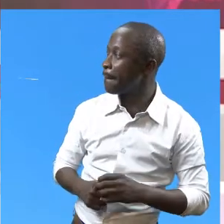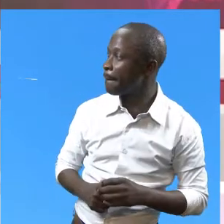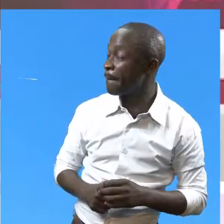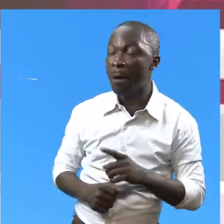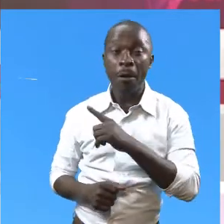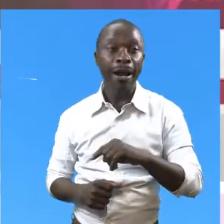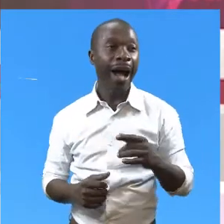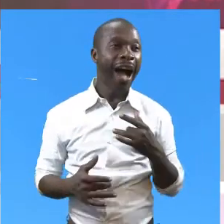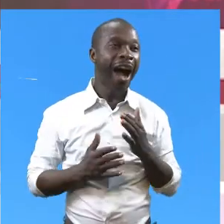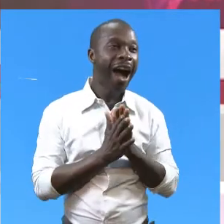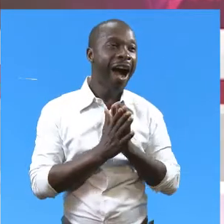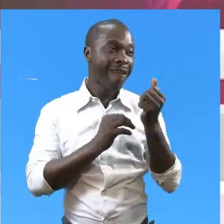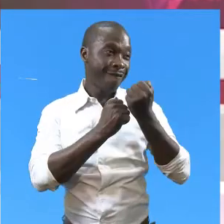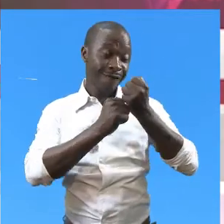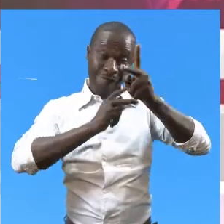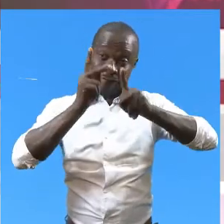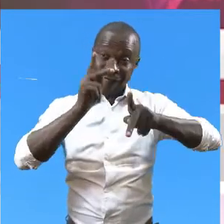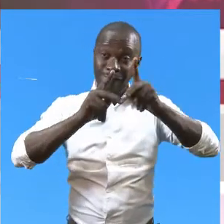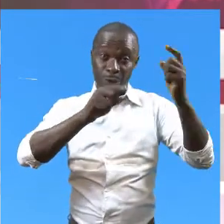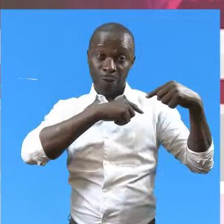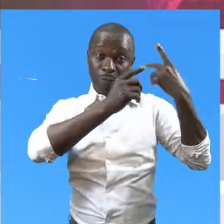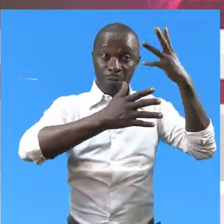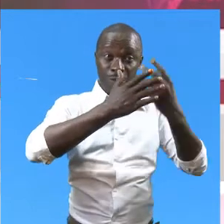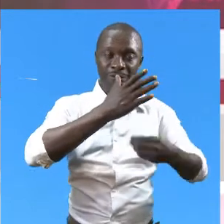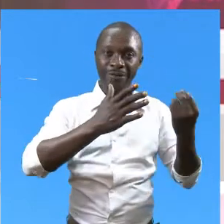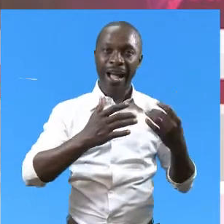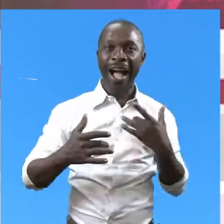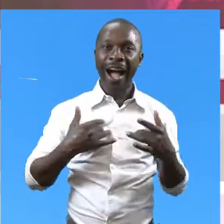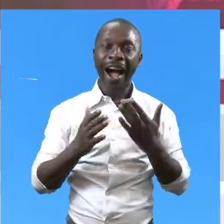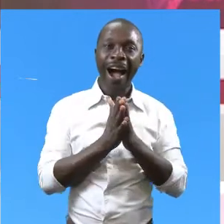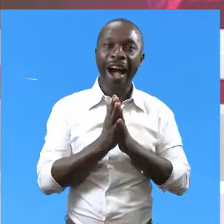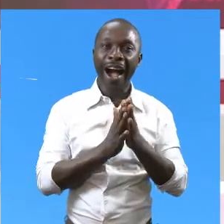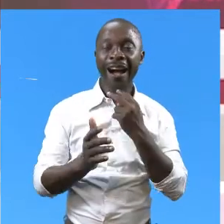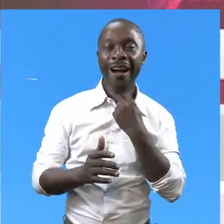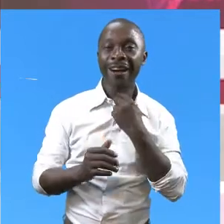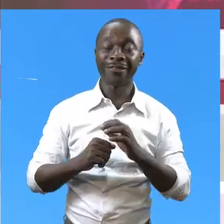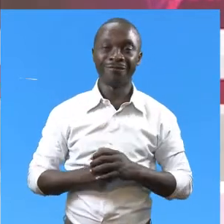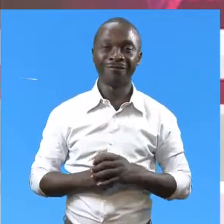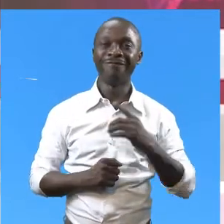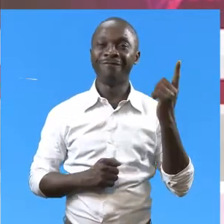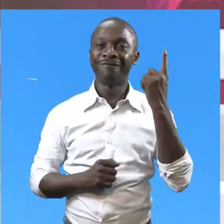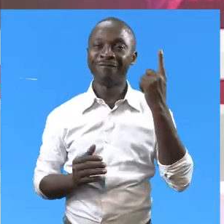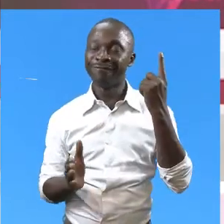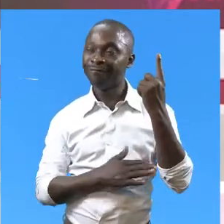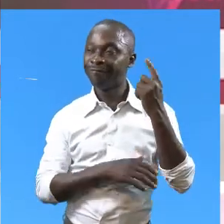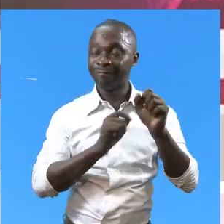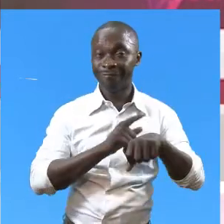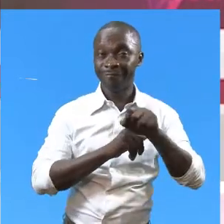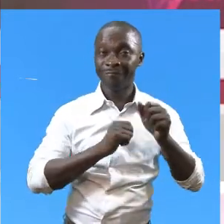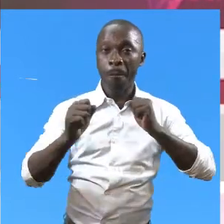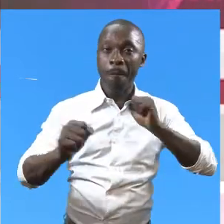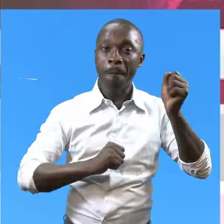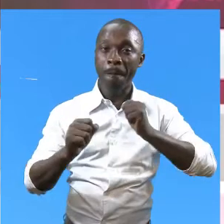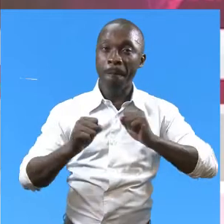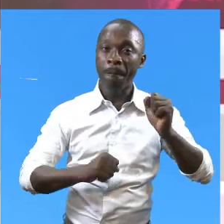dans la région du littoral après plusieurs années de sevrage. Toujours en sport, l'instance